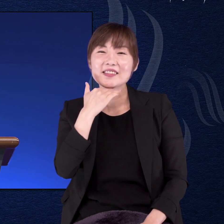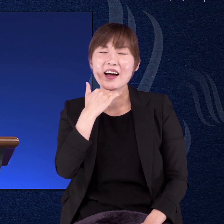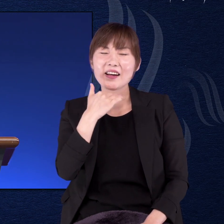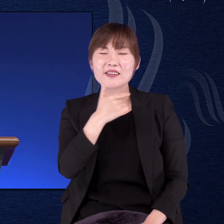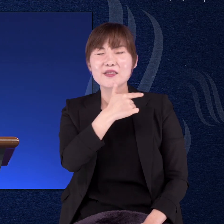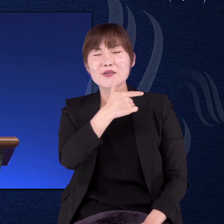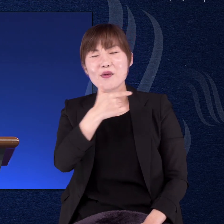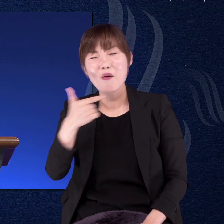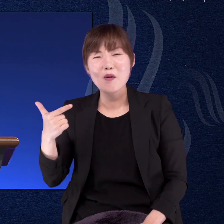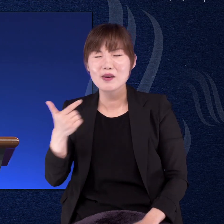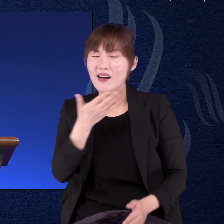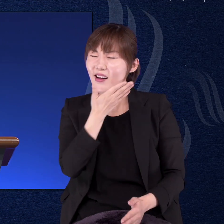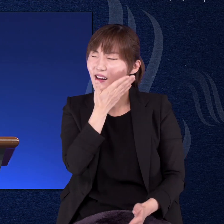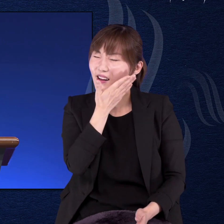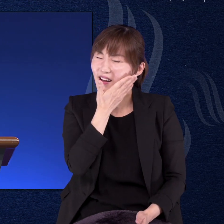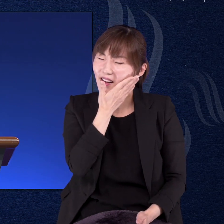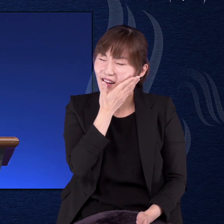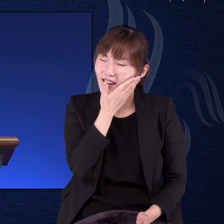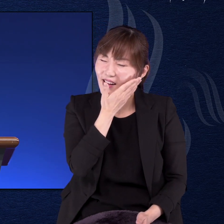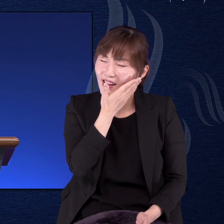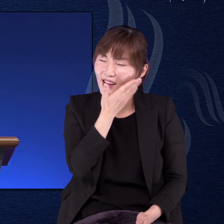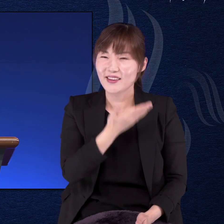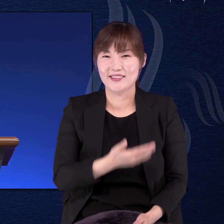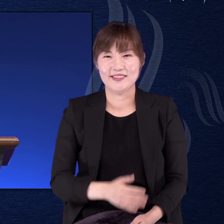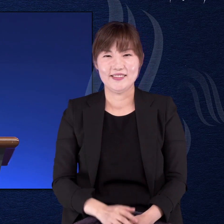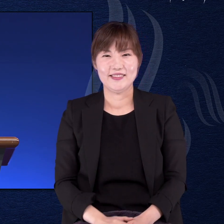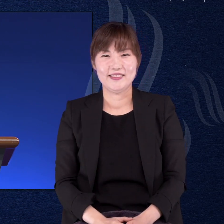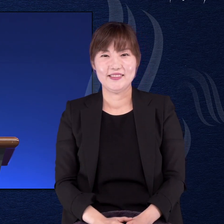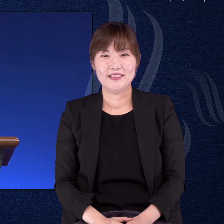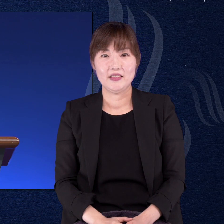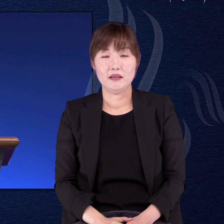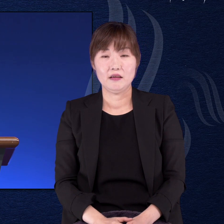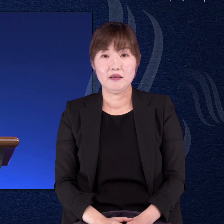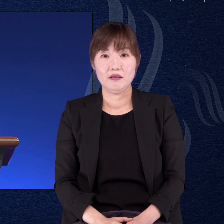그 이쁜 아이들을 받으실 만큼 여러분 뭐 잘하셨나요?